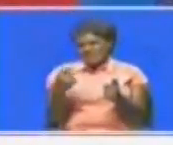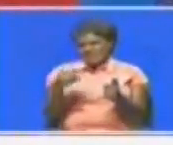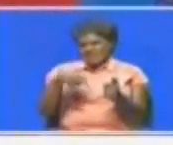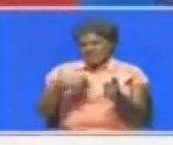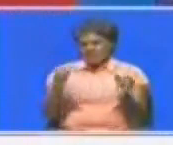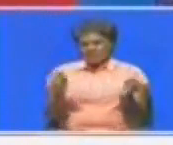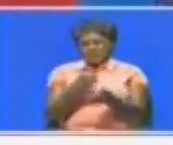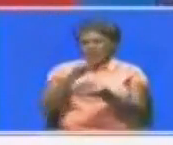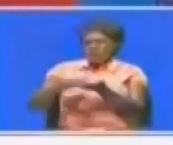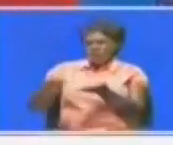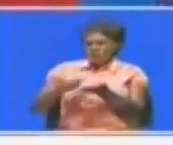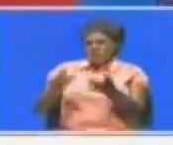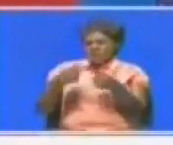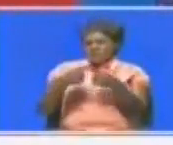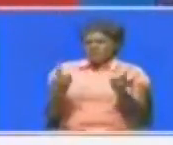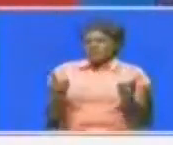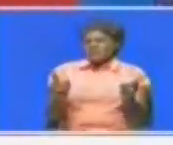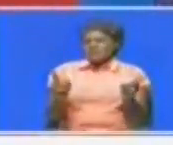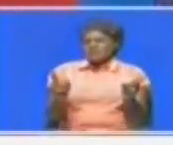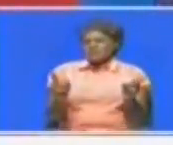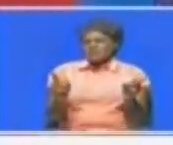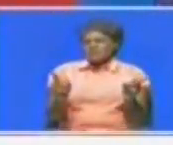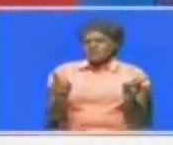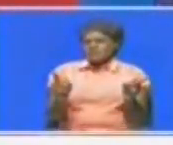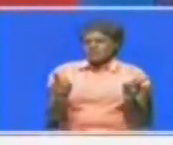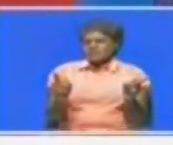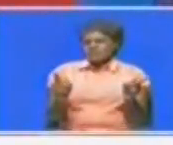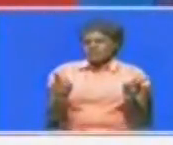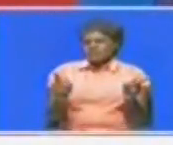hawezi kusamehe lakini ni kuonekana